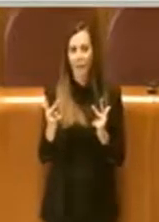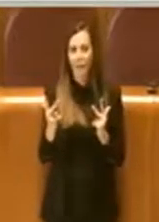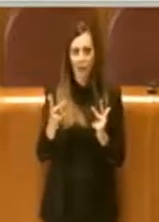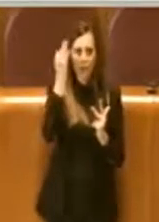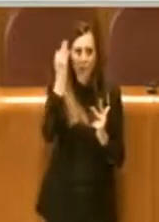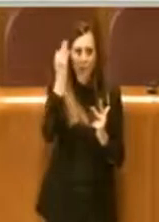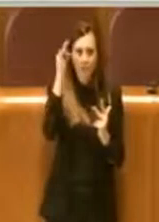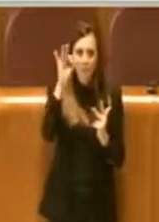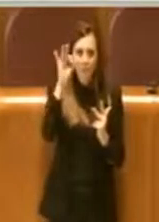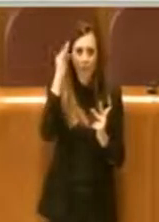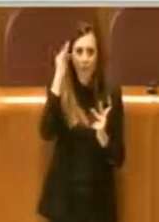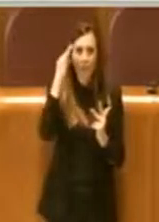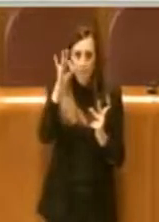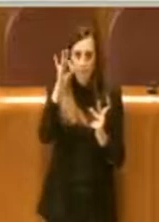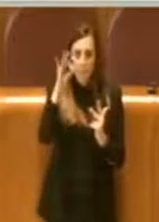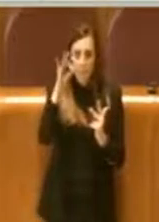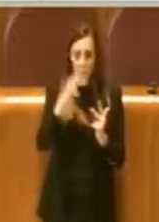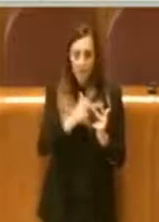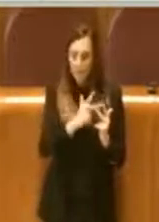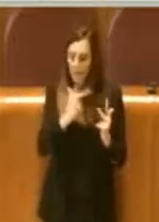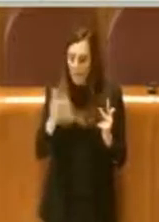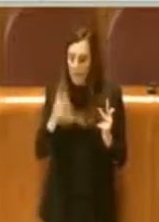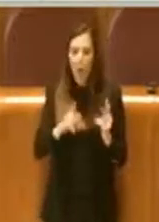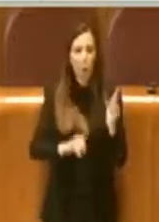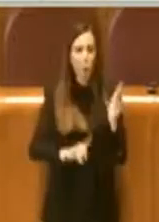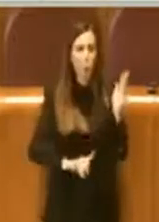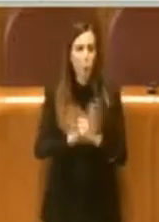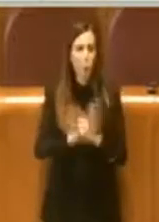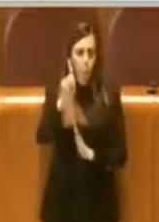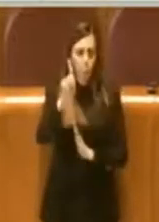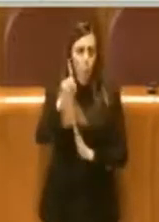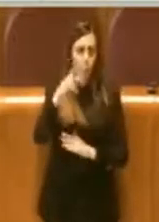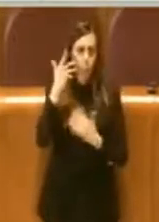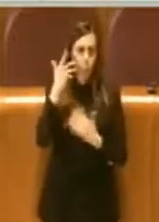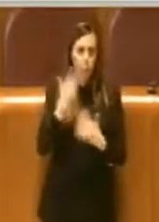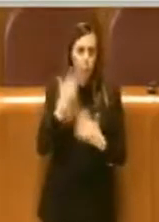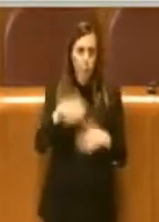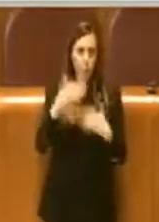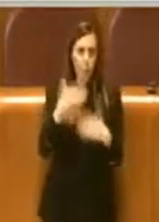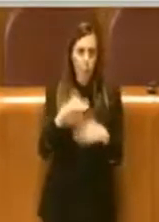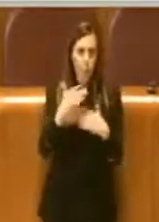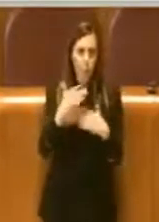stati ottenuti dei grandi risultati, ed è oggettivo.